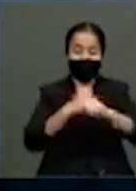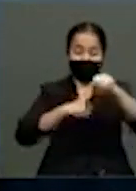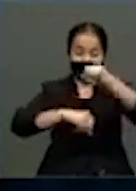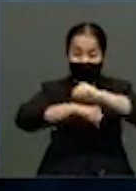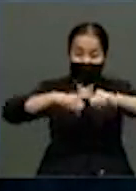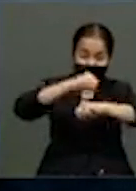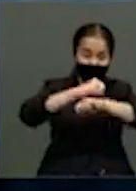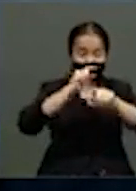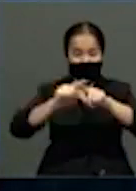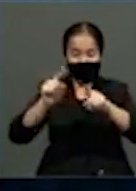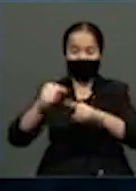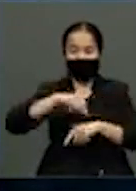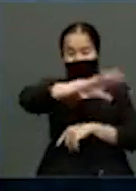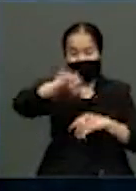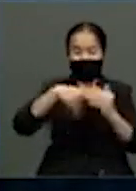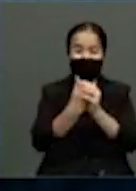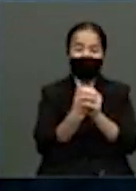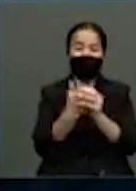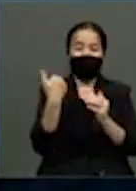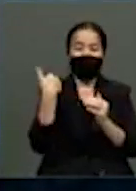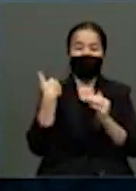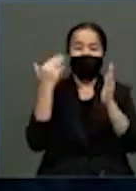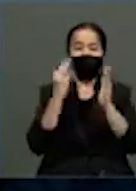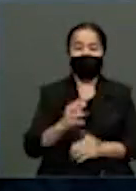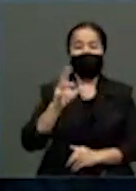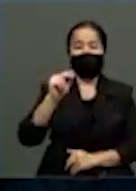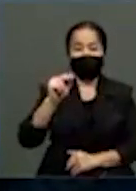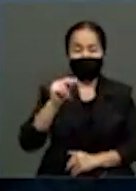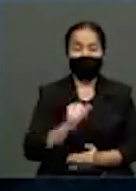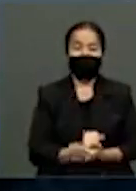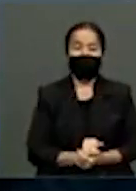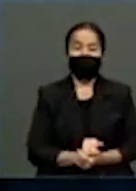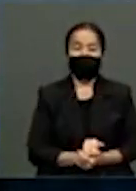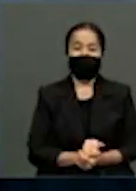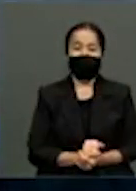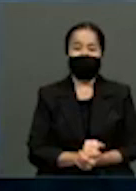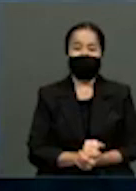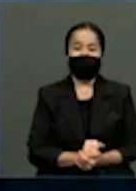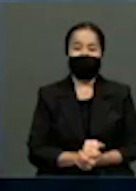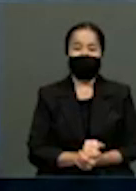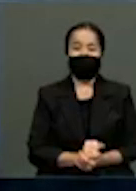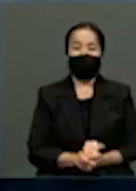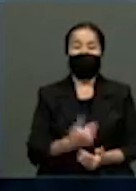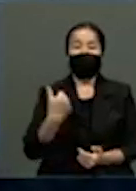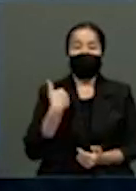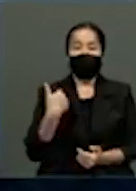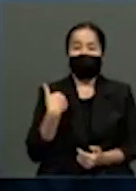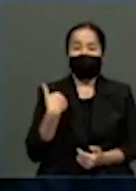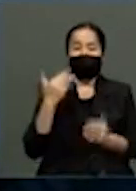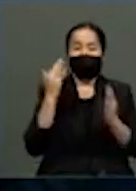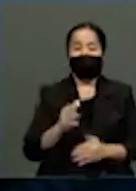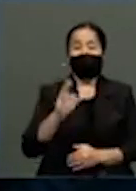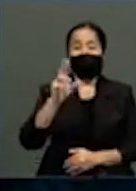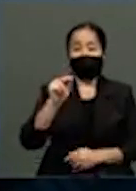30นะครับท่านชวินก็ให้ทางด้านนั้นแจกแจงออกมานะครับบอกว่ามีถึง